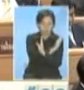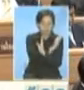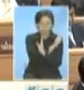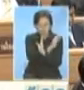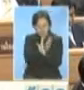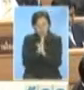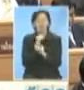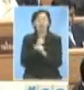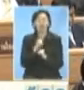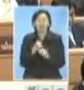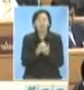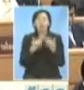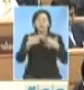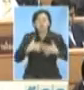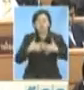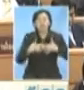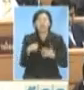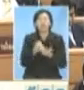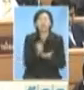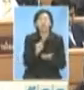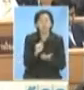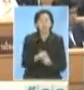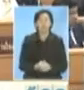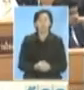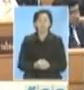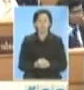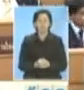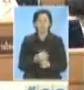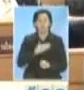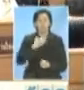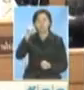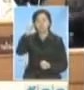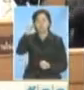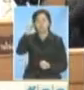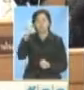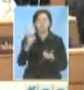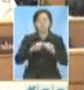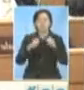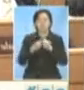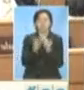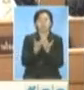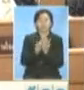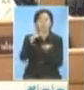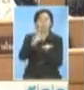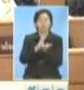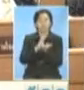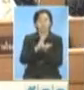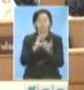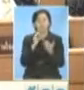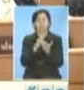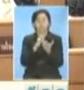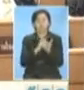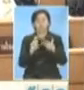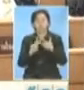าคอุตสาหกรรมมากน้อยแค่ไหนผมเข้าใจดีว่านี่เป็นการอภิปรายงบประมาณในวาระ2แต่มันจะสะท้อนให้เห็น